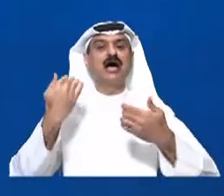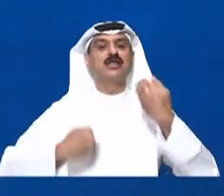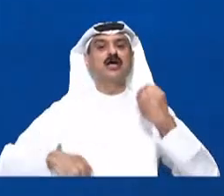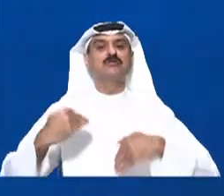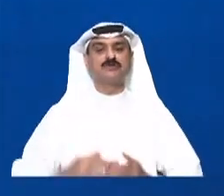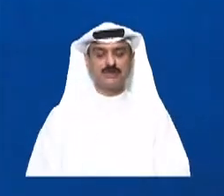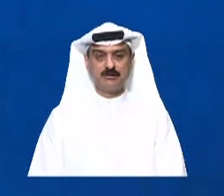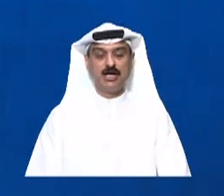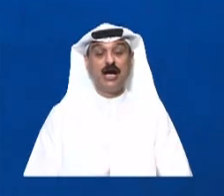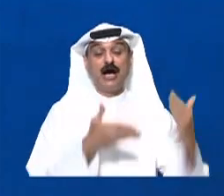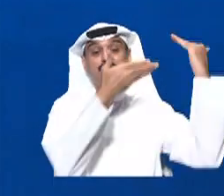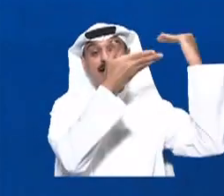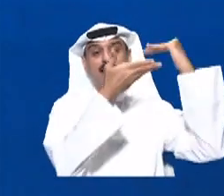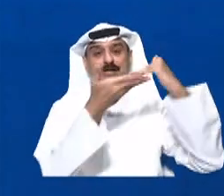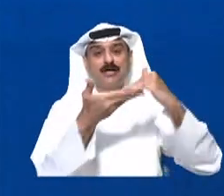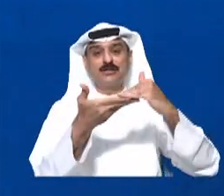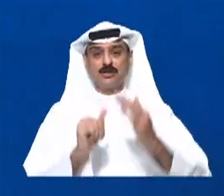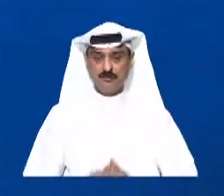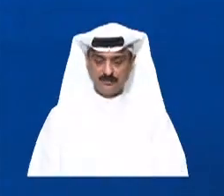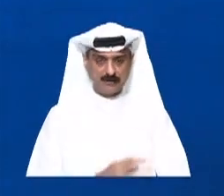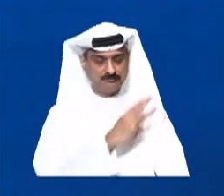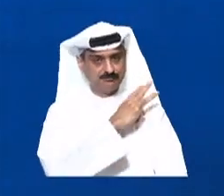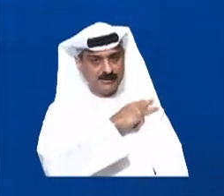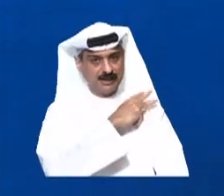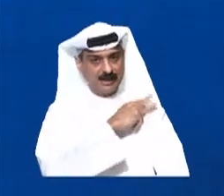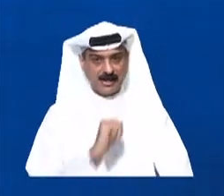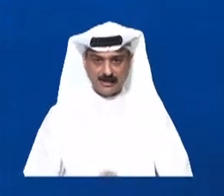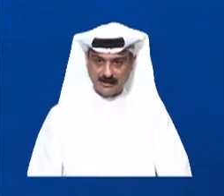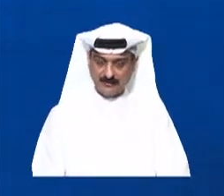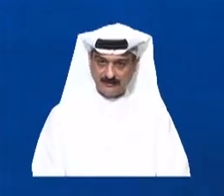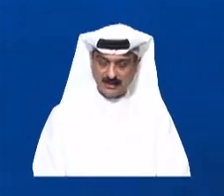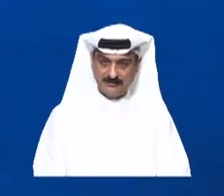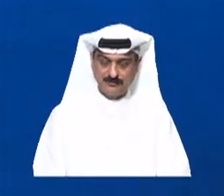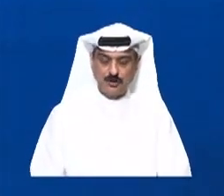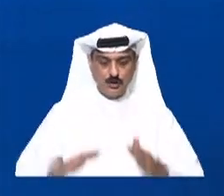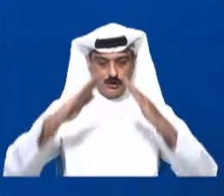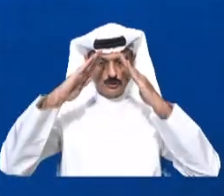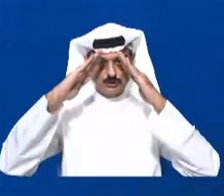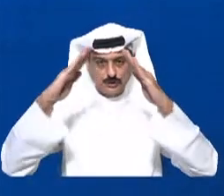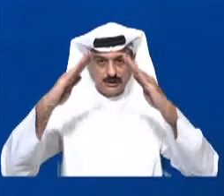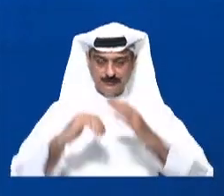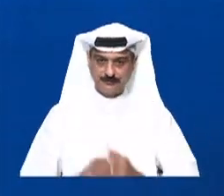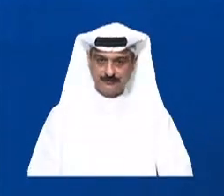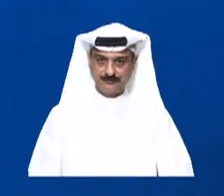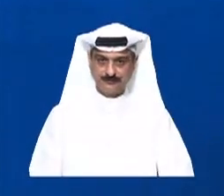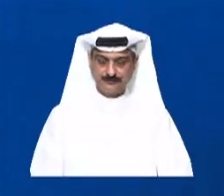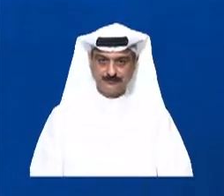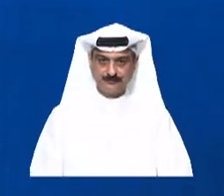ويعطيكم ألف عافية. العقيد محمد بدر الغريب، شكرا جزيلا لك.